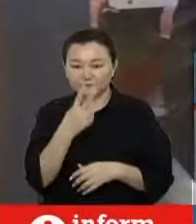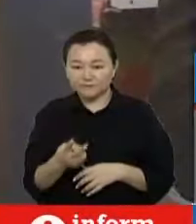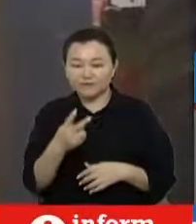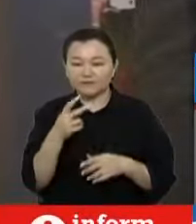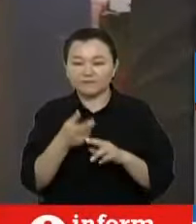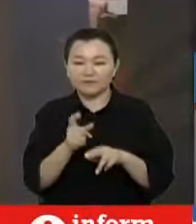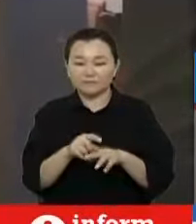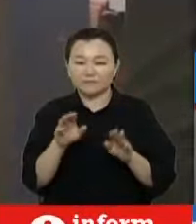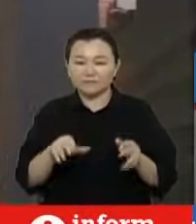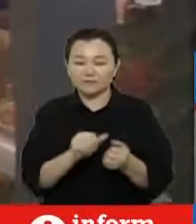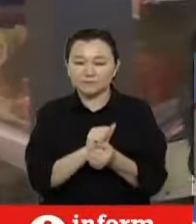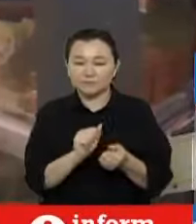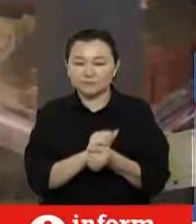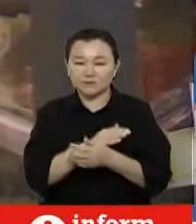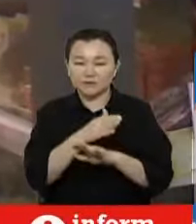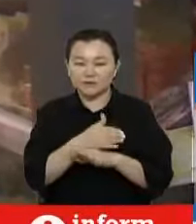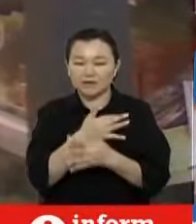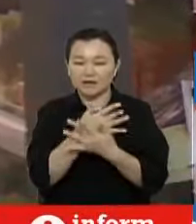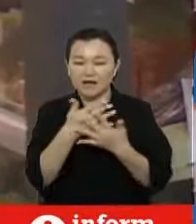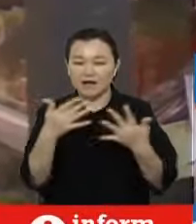мұнда қытырлақ нанның түр-түрі бар. Бағасы да әртүрлі. Мәселен, мына қарақұмықтан жасалған түрі 1049 теңге